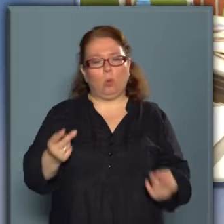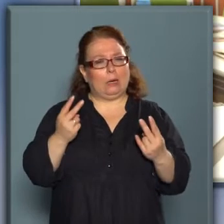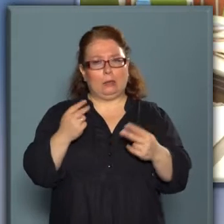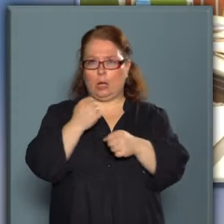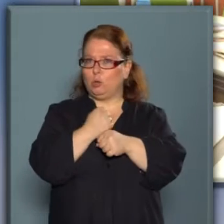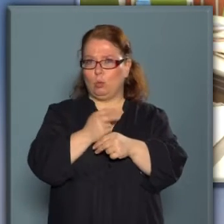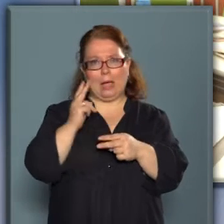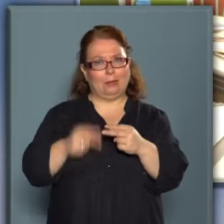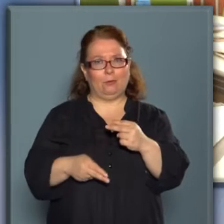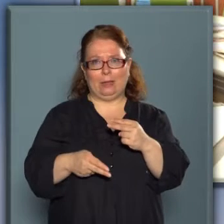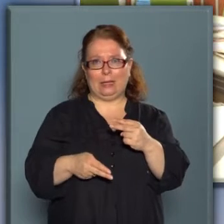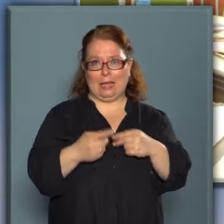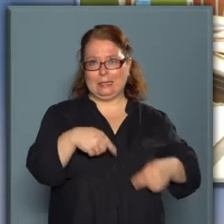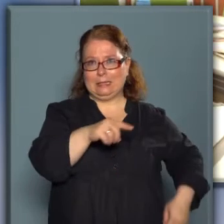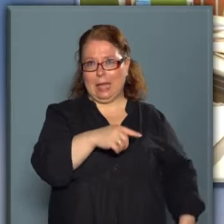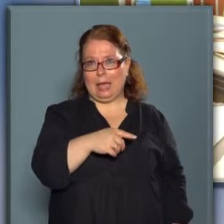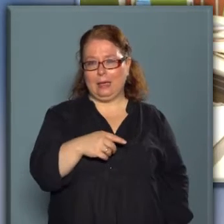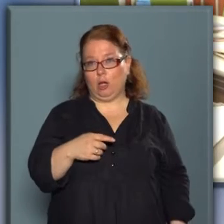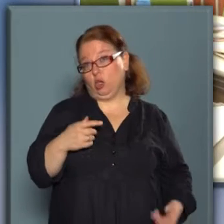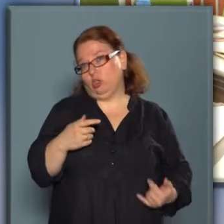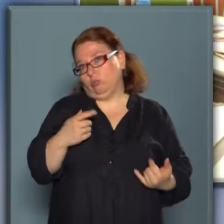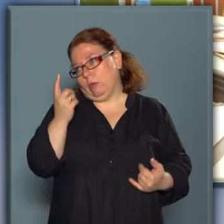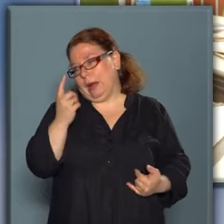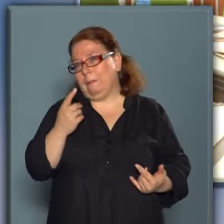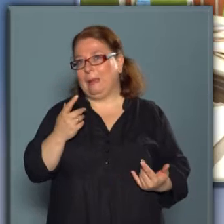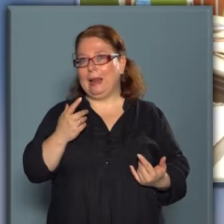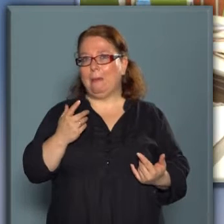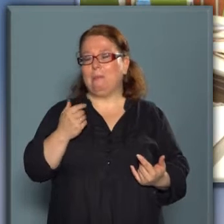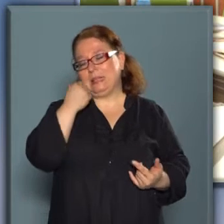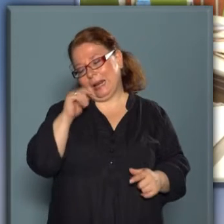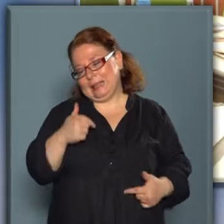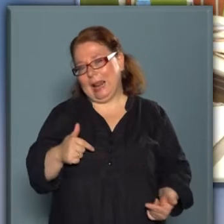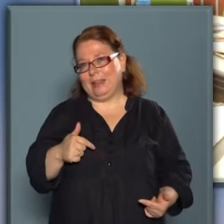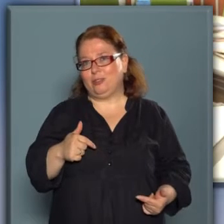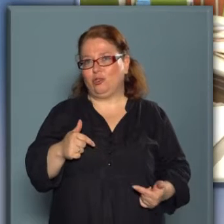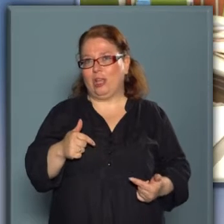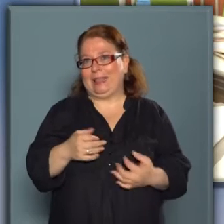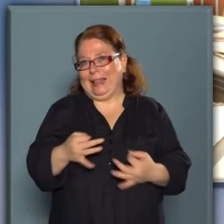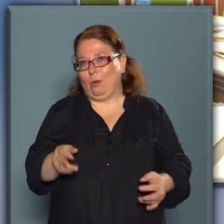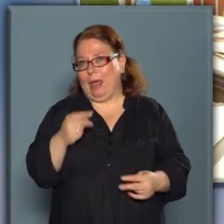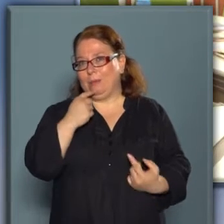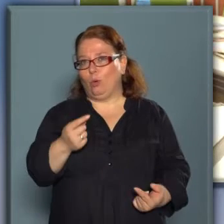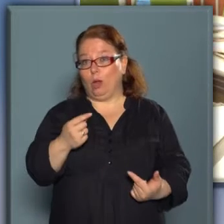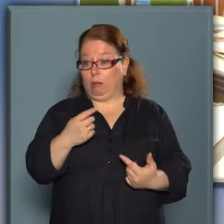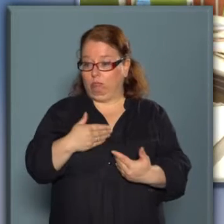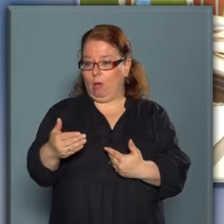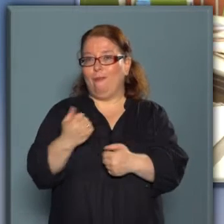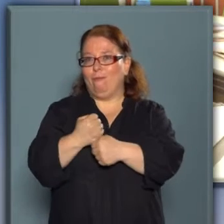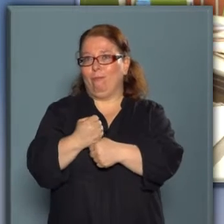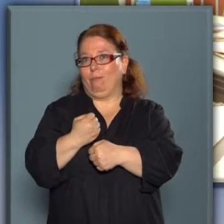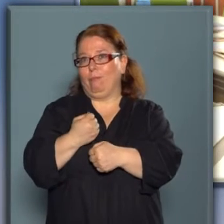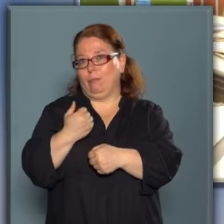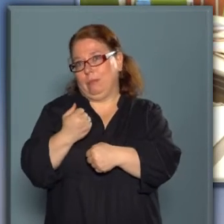értékes munkát végeztek, meg én talán szerintelenség nélkül mondhatom, hogy végzünk.